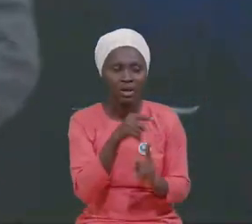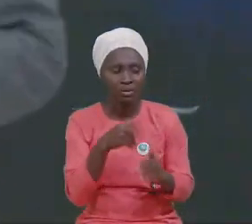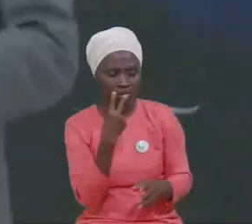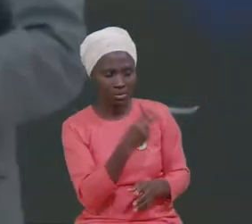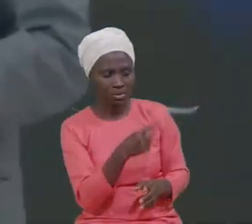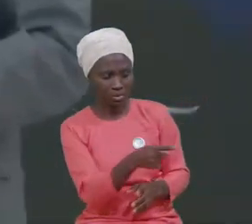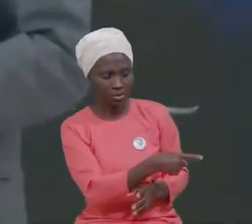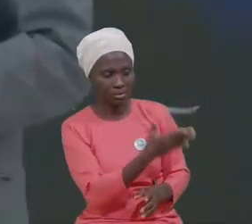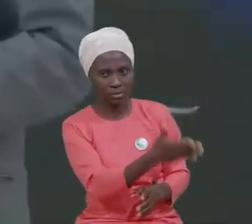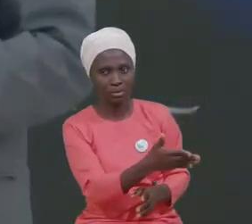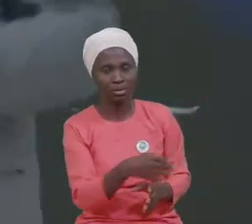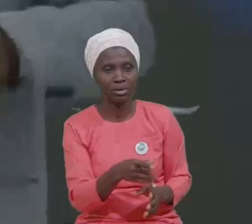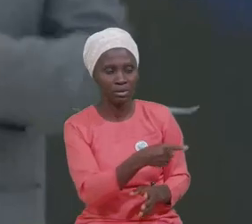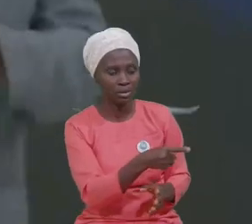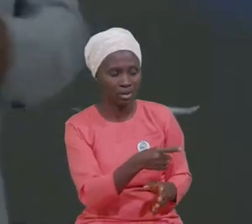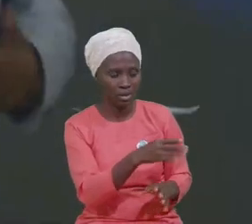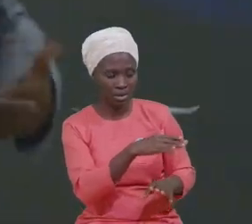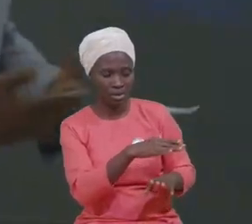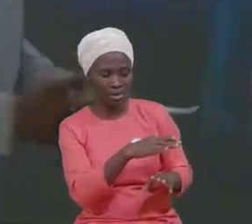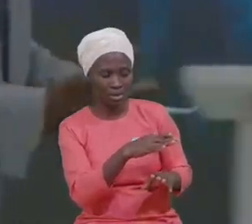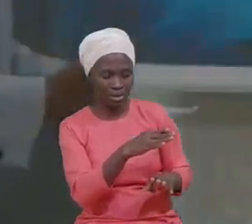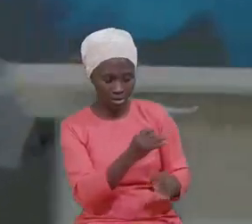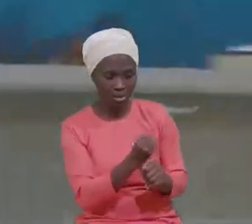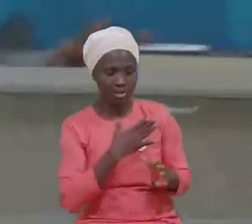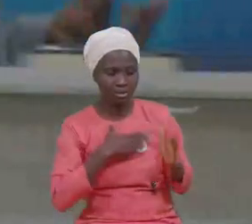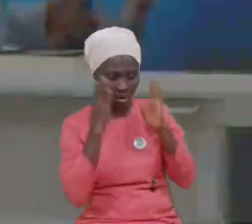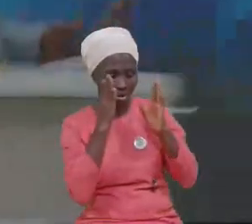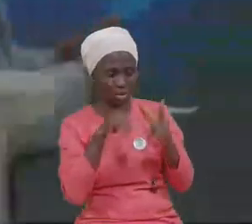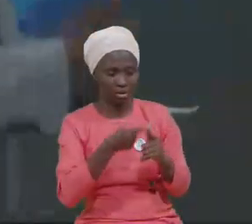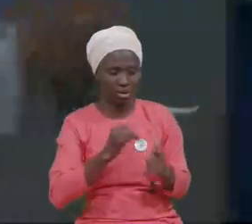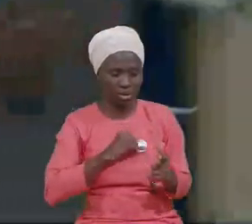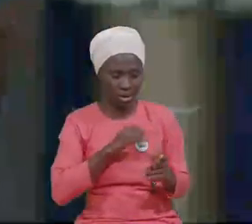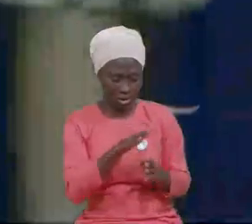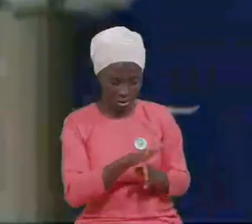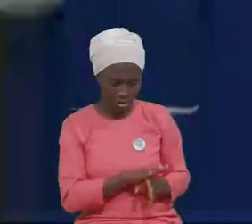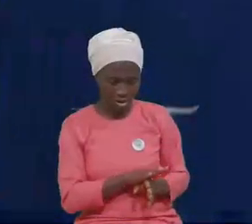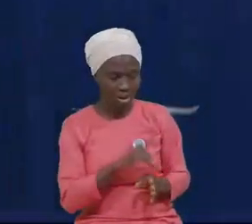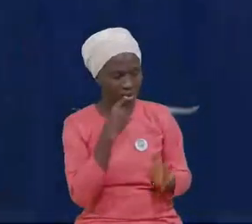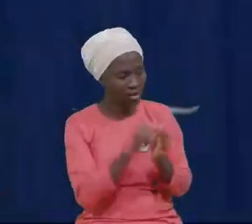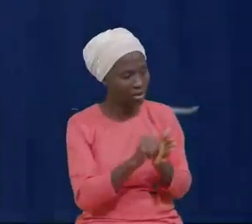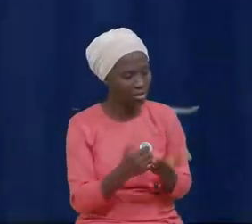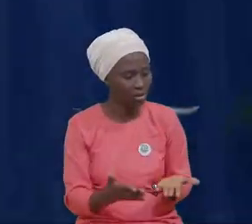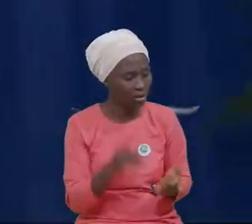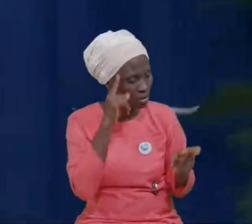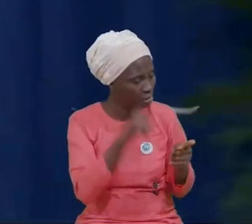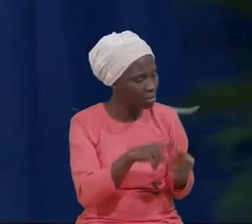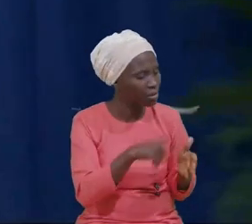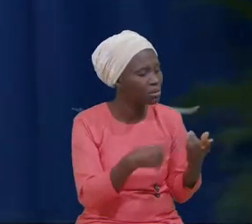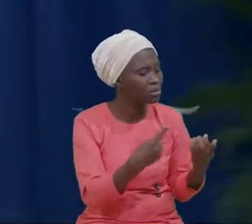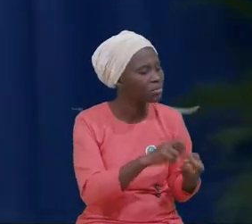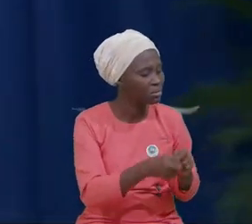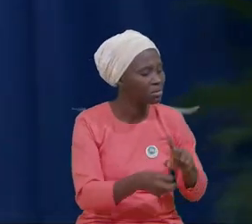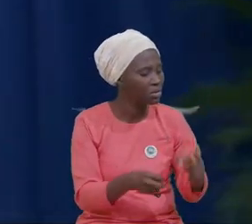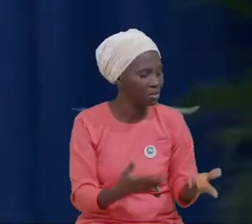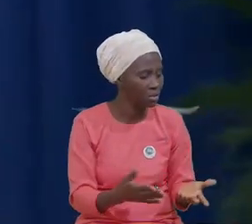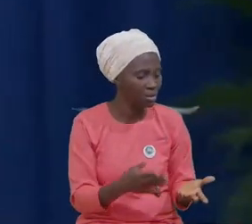Et quand je les ai vus debout, ils ont attiré mon attention. Et j'étais descendu. Et j'ai dit, frère, qu'est-ce qu'il y a? C'est